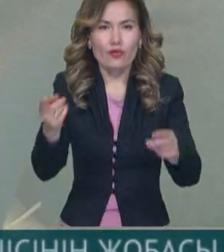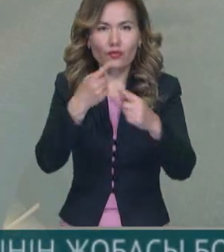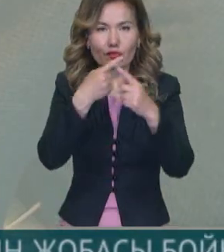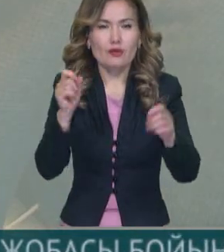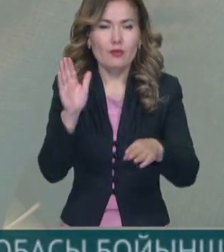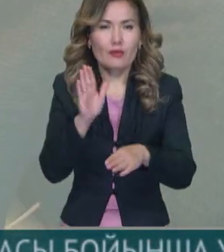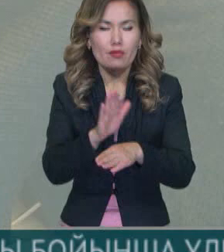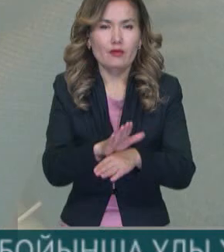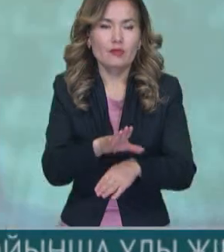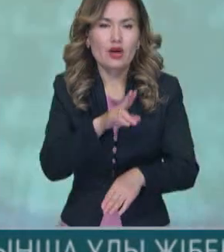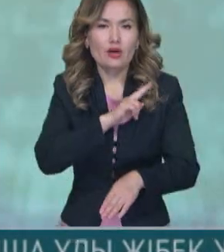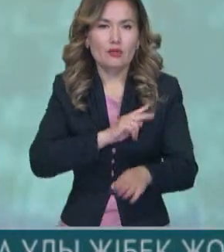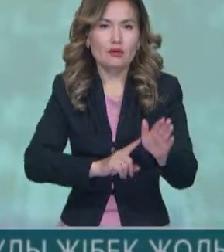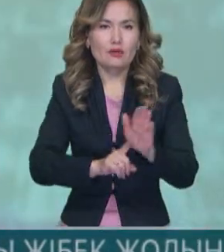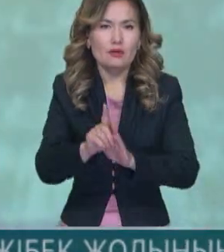болатын.